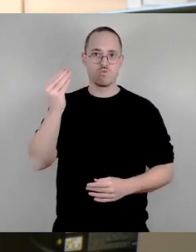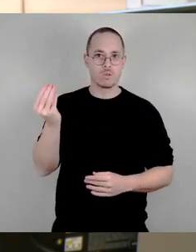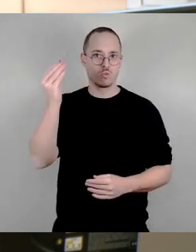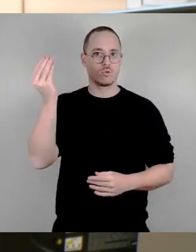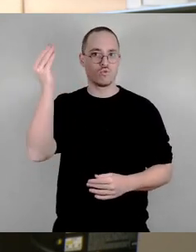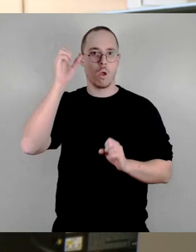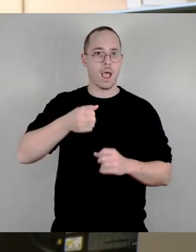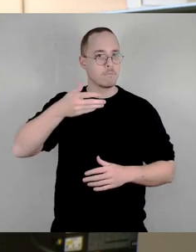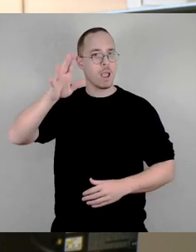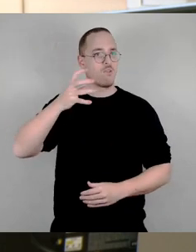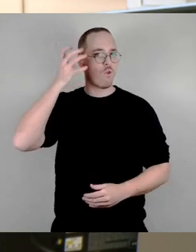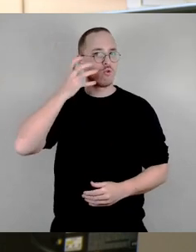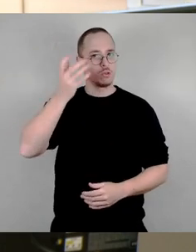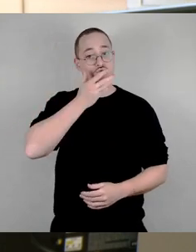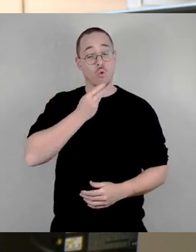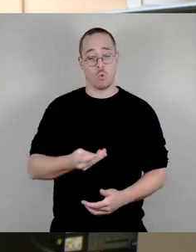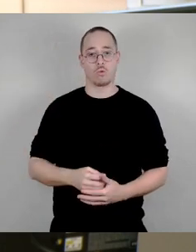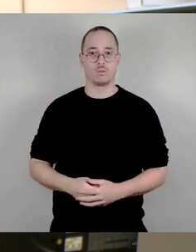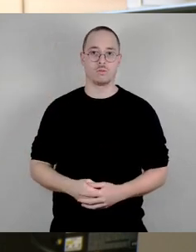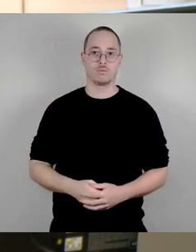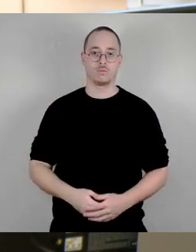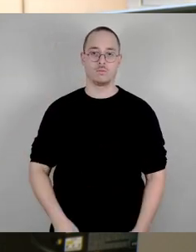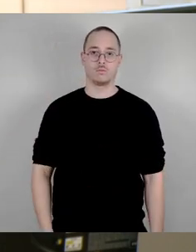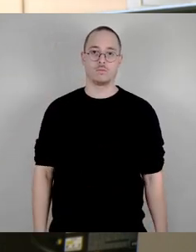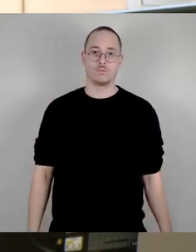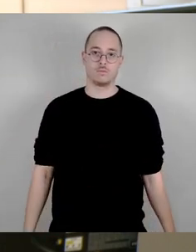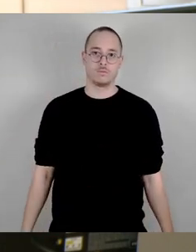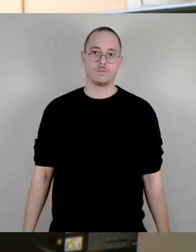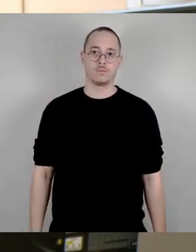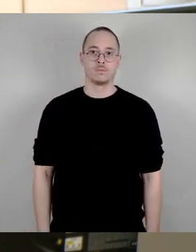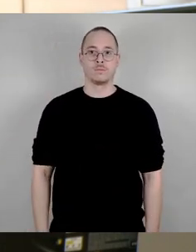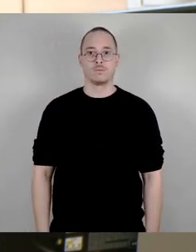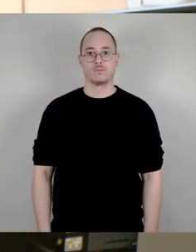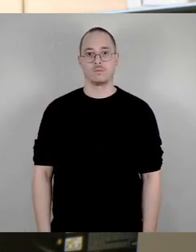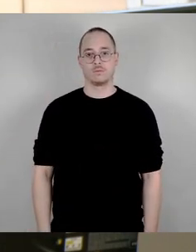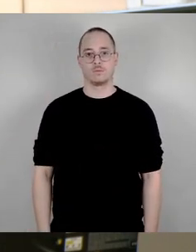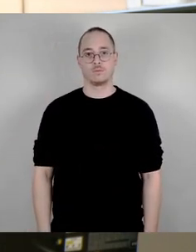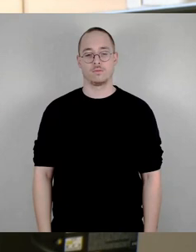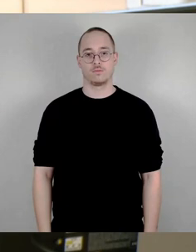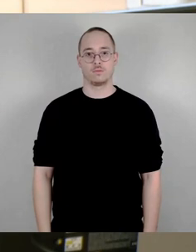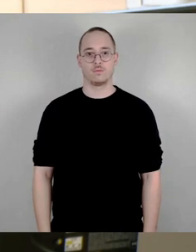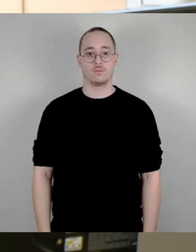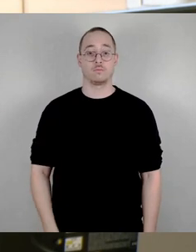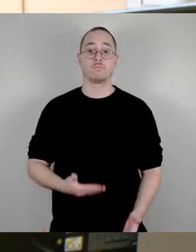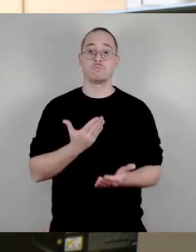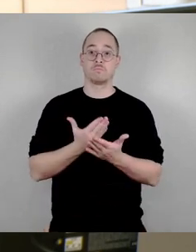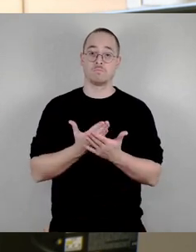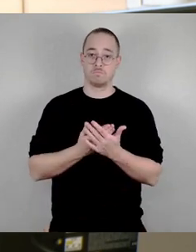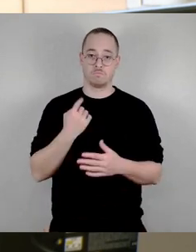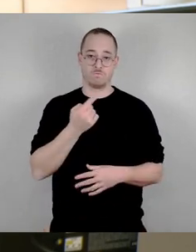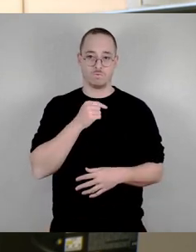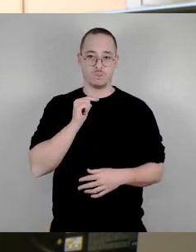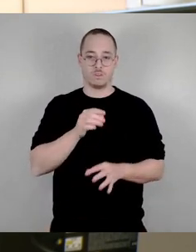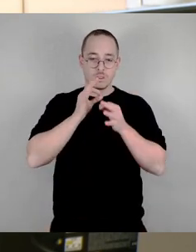da auch ja wirklich eine sehr intensive Beteiligung war. Deswegen haben wir uns das auch sehr intensiv